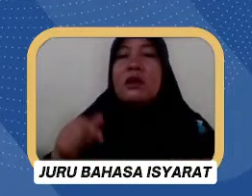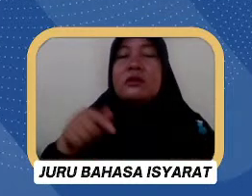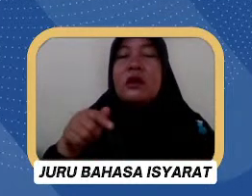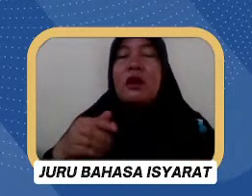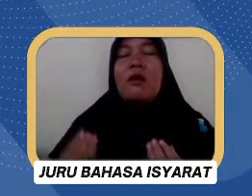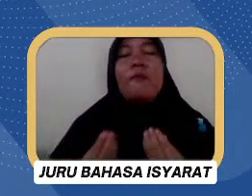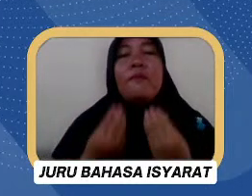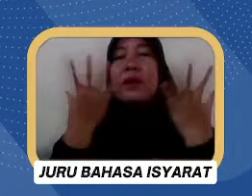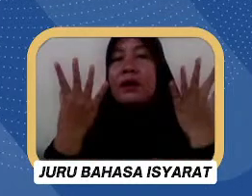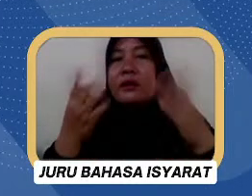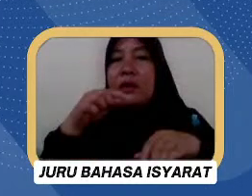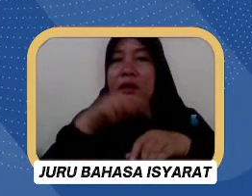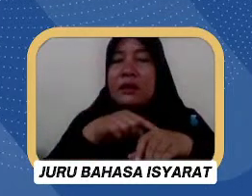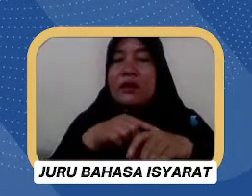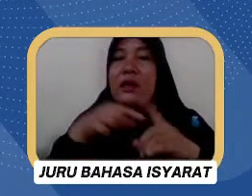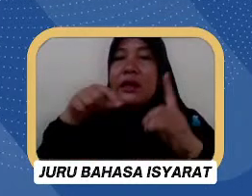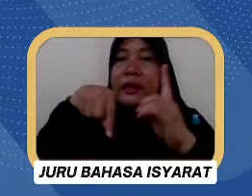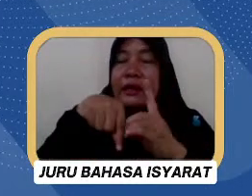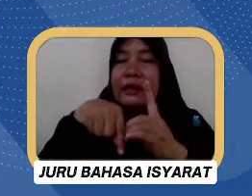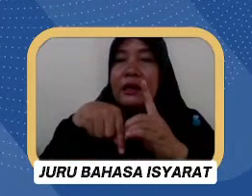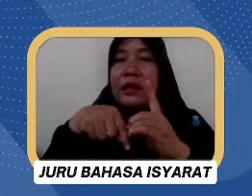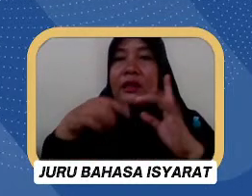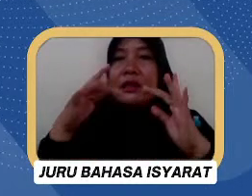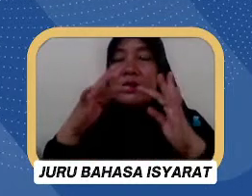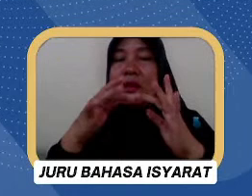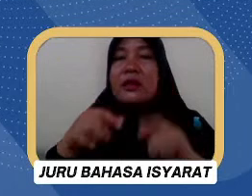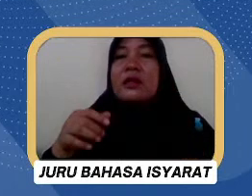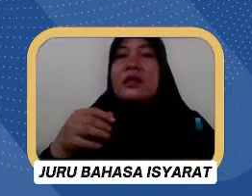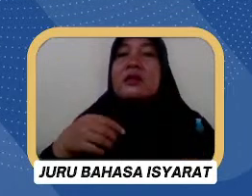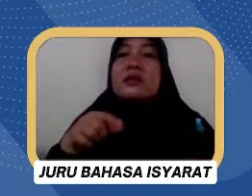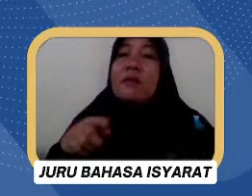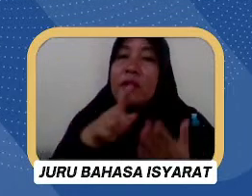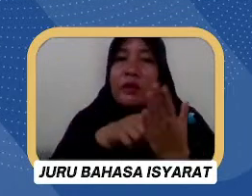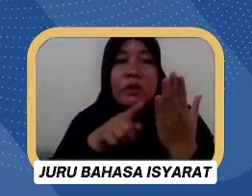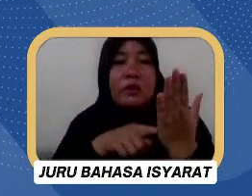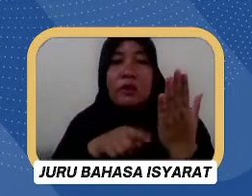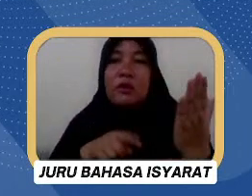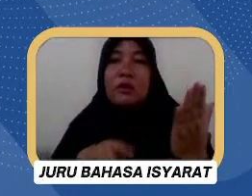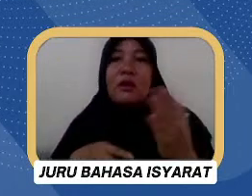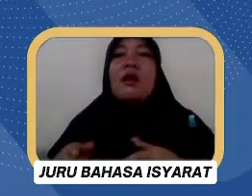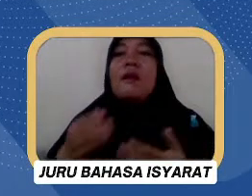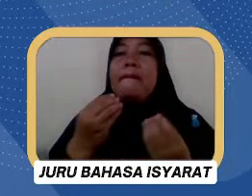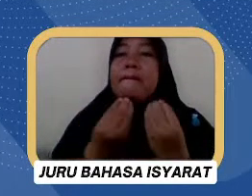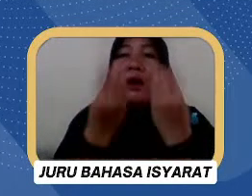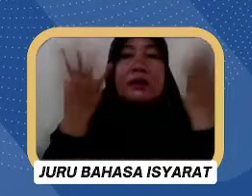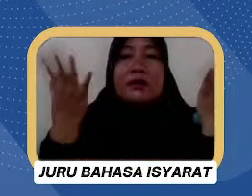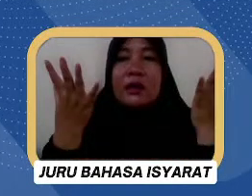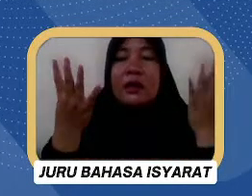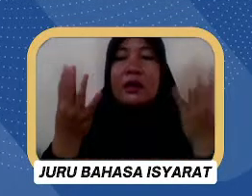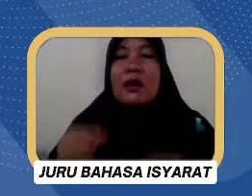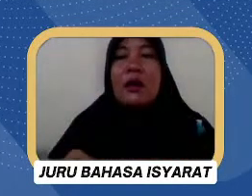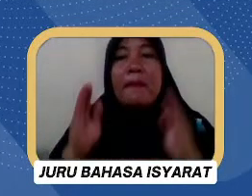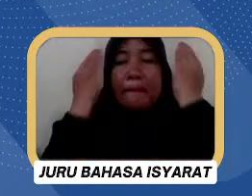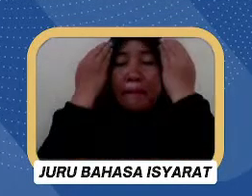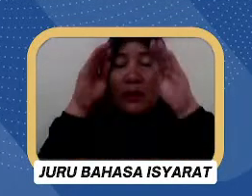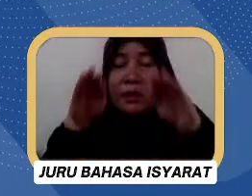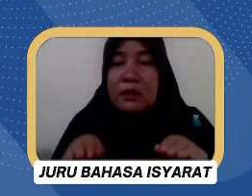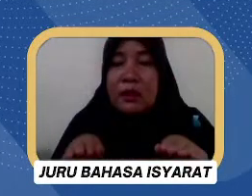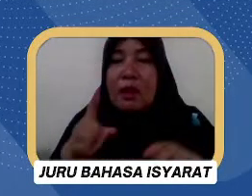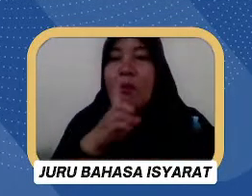dunia maya. Nah, berita bohong ini akan menjadi ujung